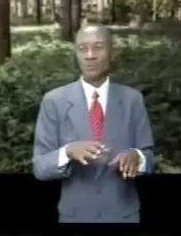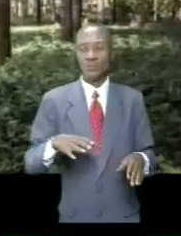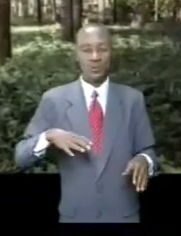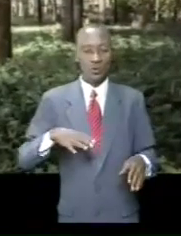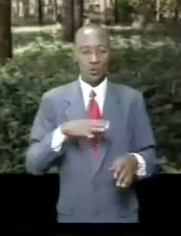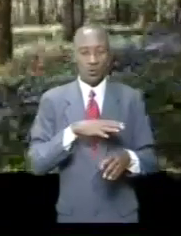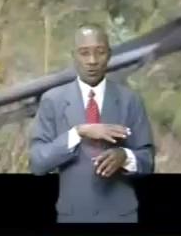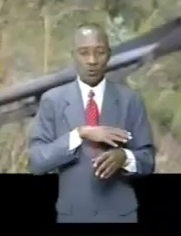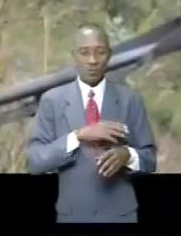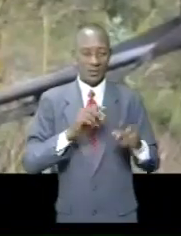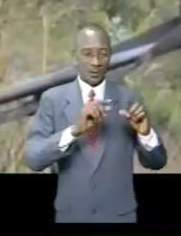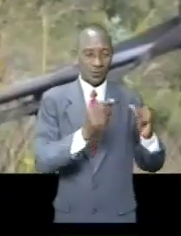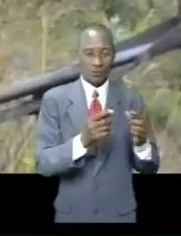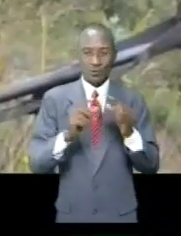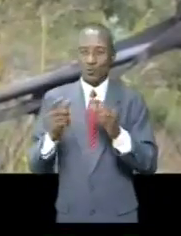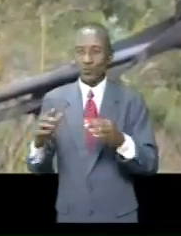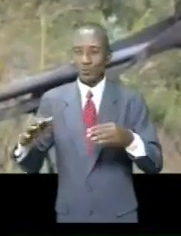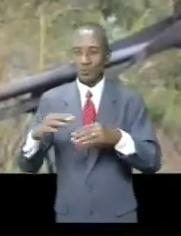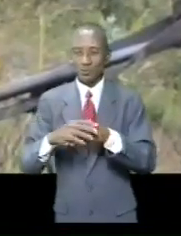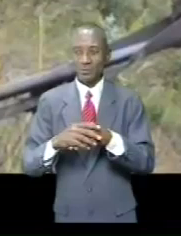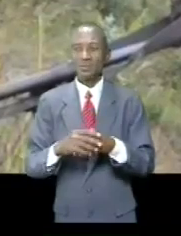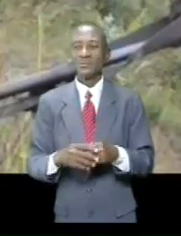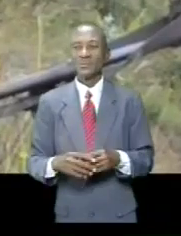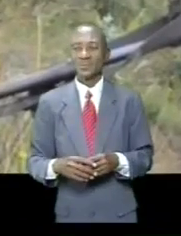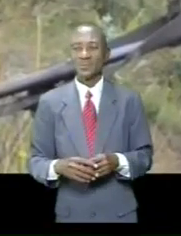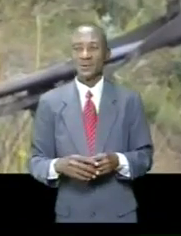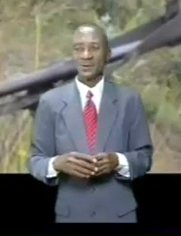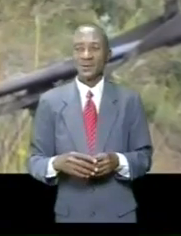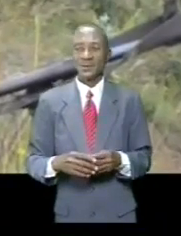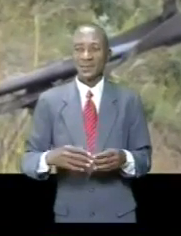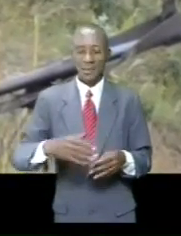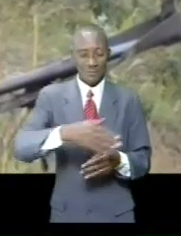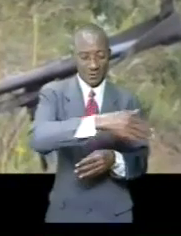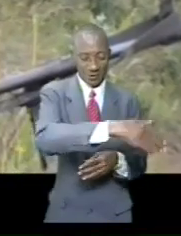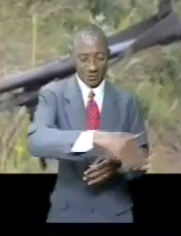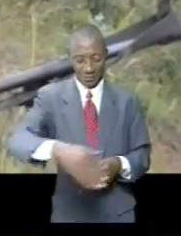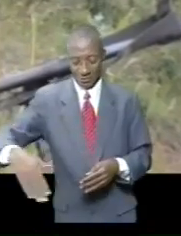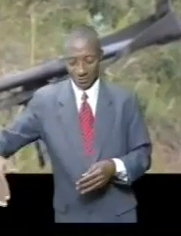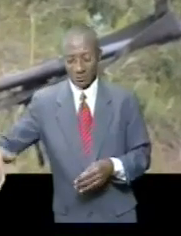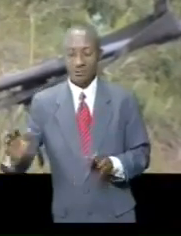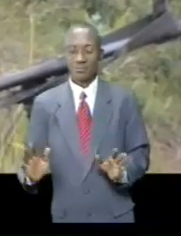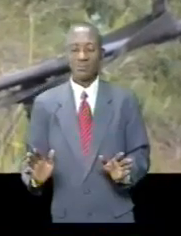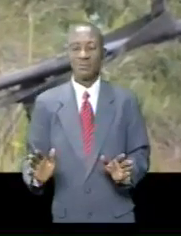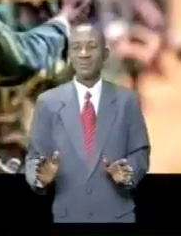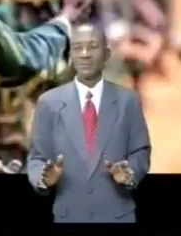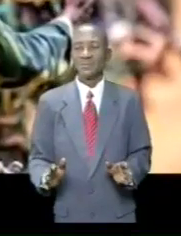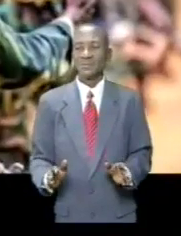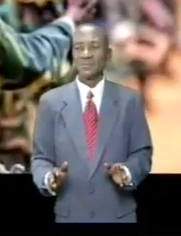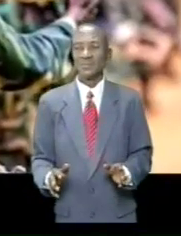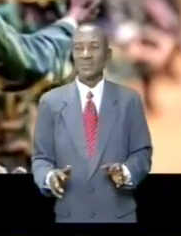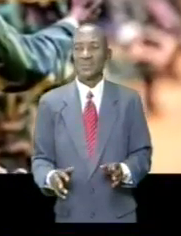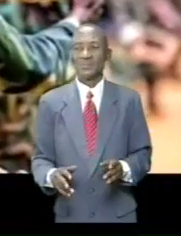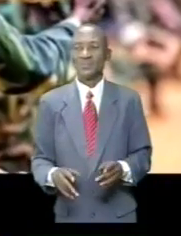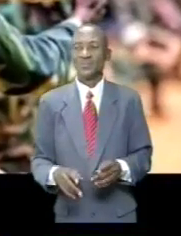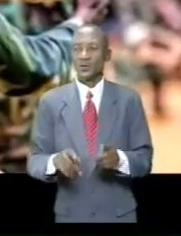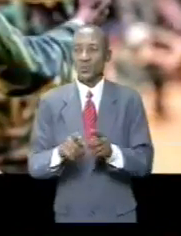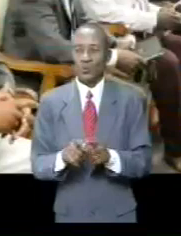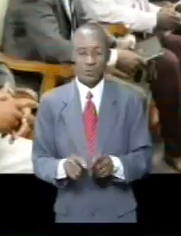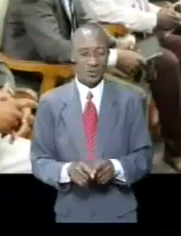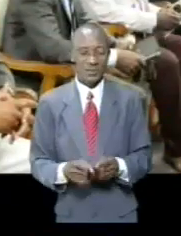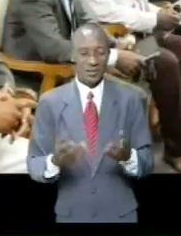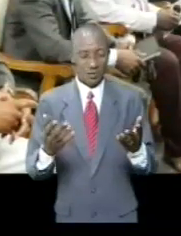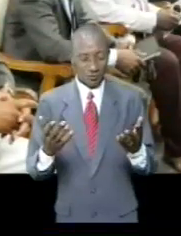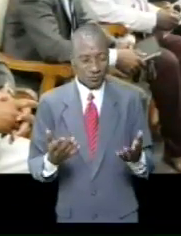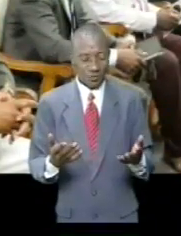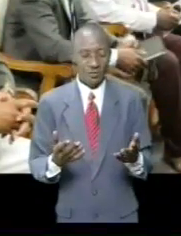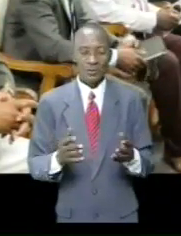ordonné l'implantation de bornes frontalières provisoires en attendant la construction de bornes frontalières définitives et à matériaux durables. Tel